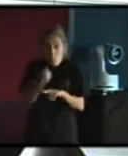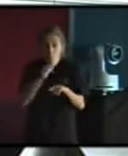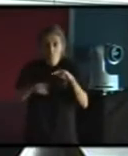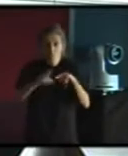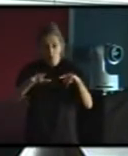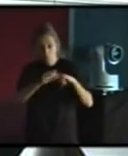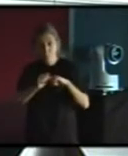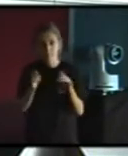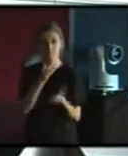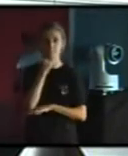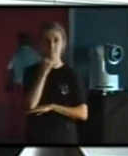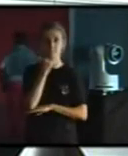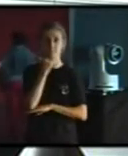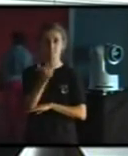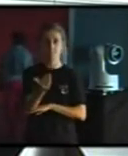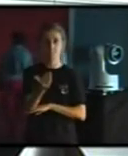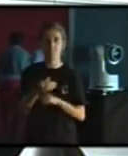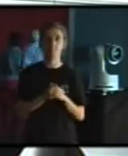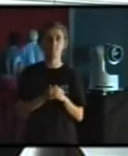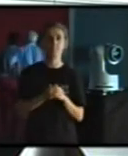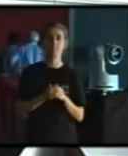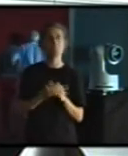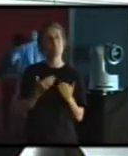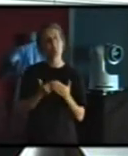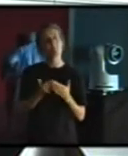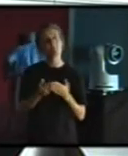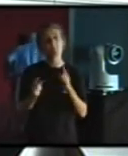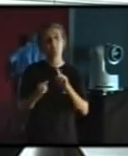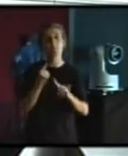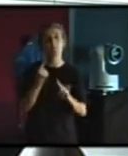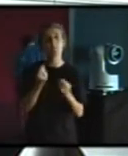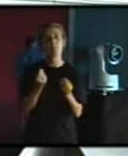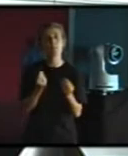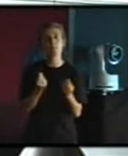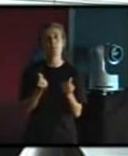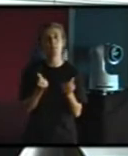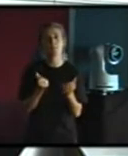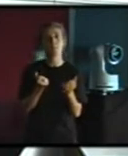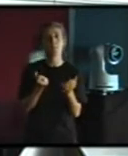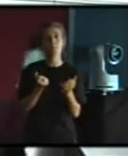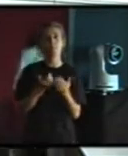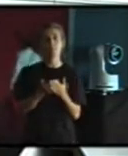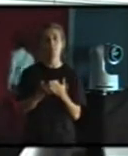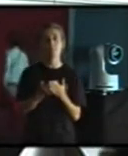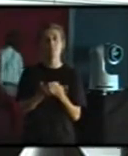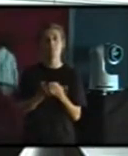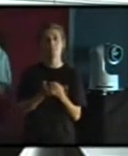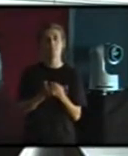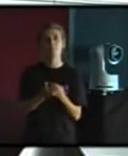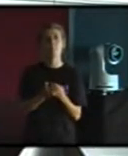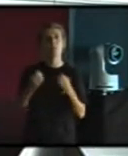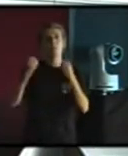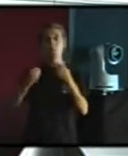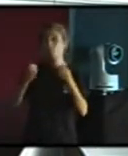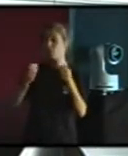la chose qui n'est pas entièrement donnée, parce que c'est très important de renvoyer à ça. Le vin, disaient les anciens, c'est